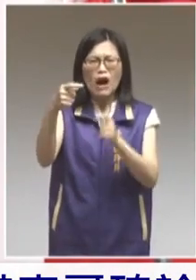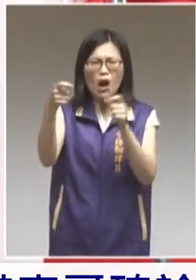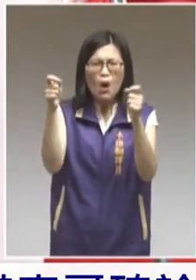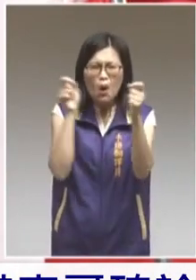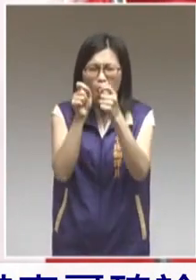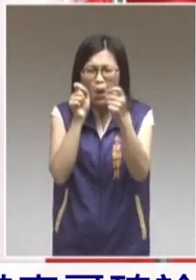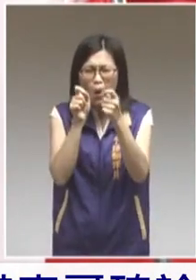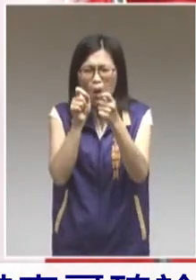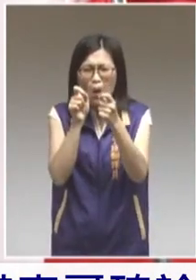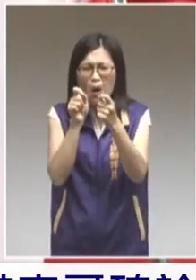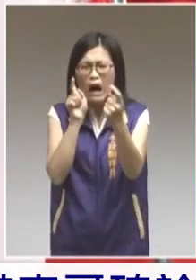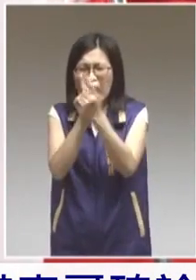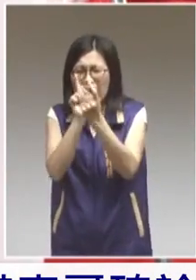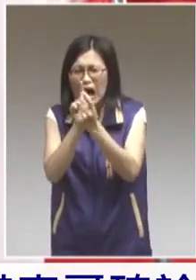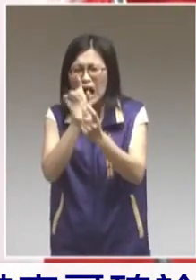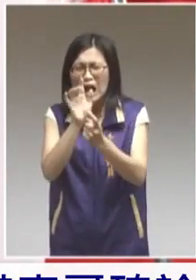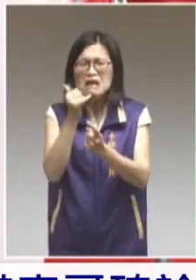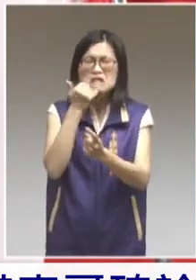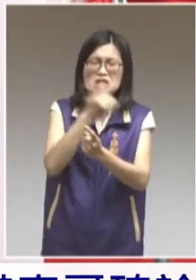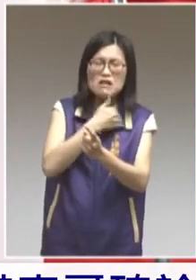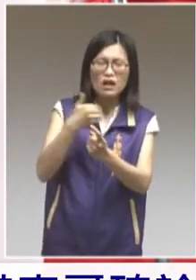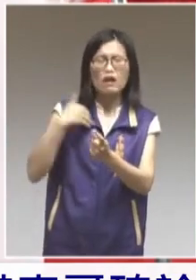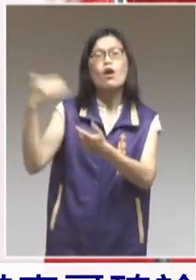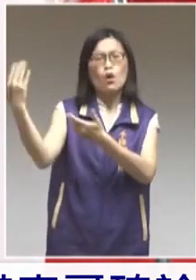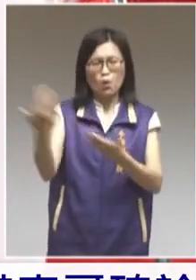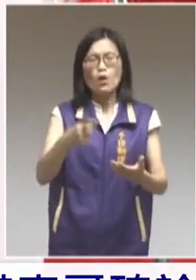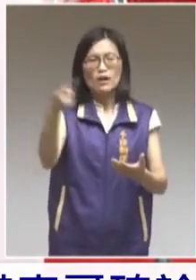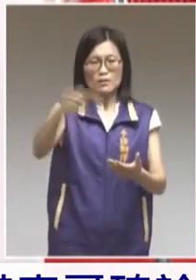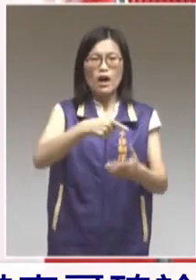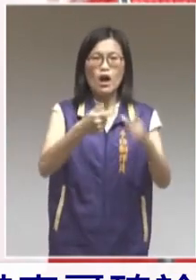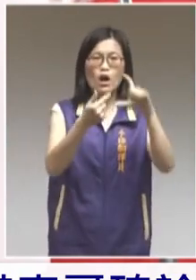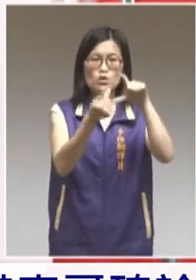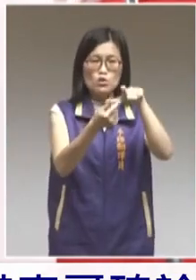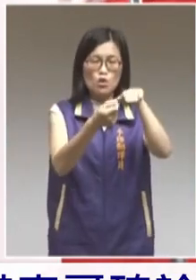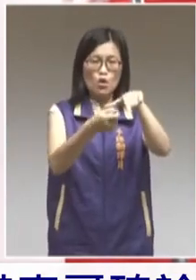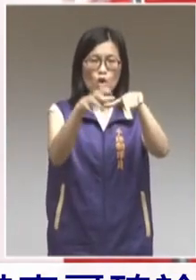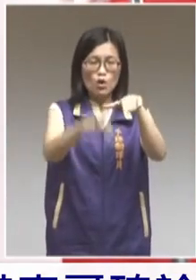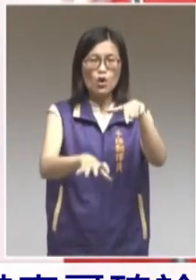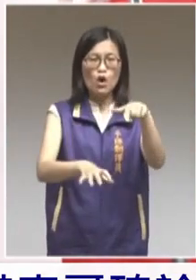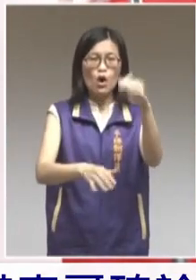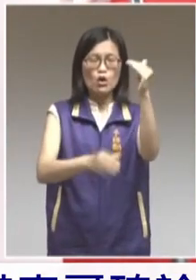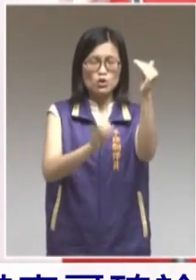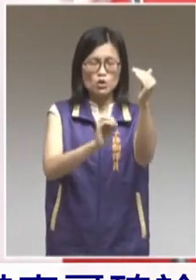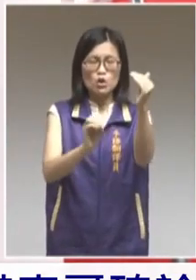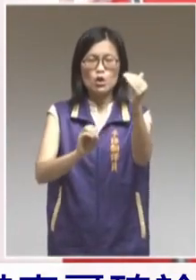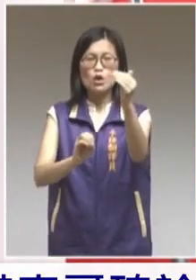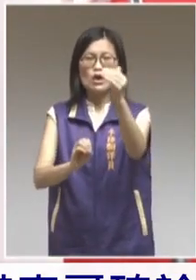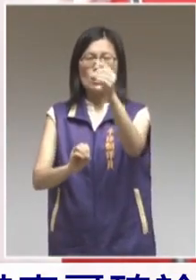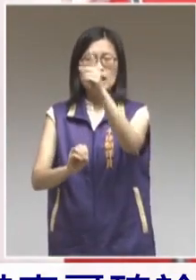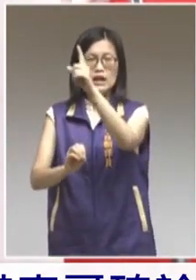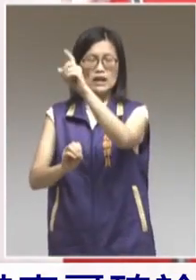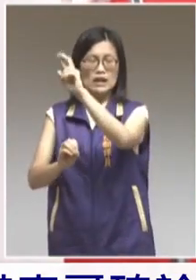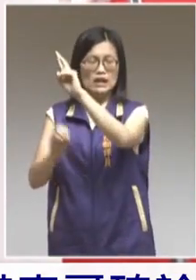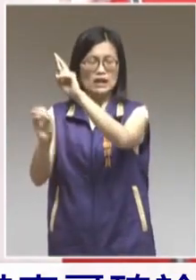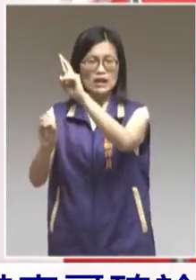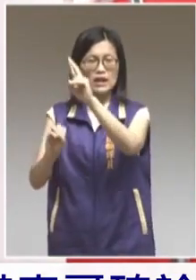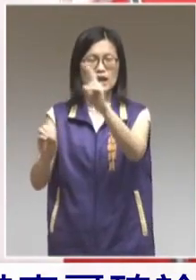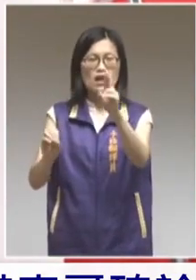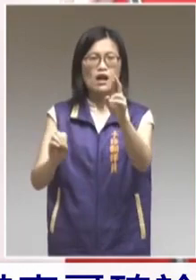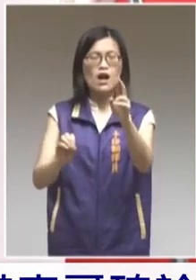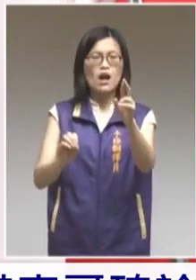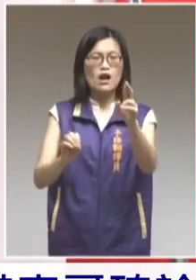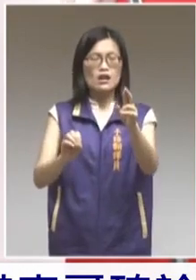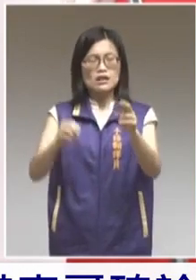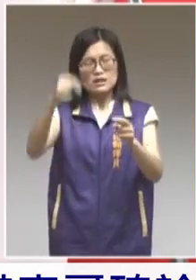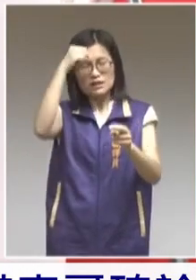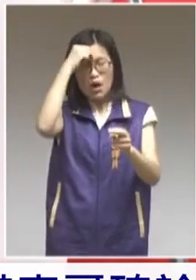我拢欢迎你来大区区公所，9点到12点 啊，下晡一点到五点，暗时啊六点到九